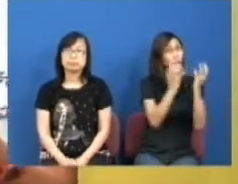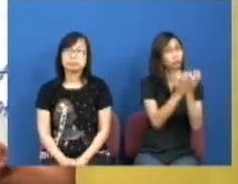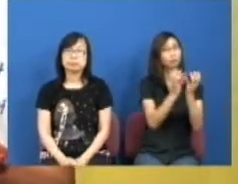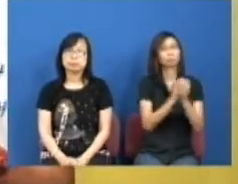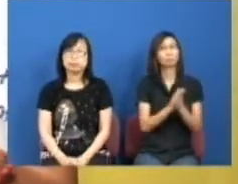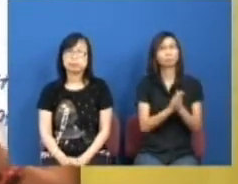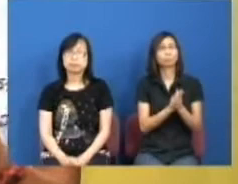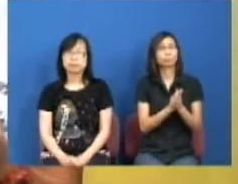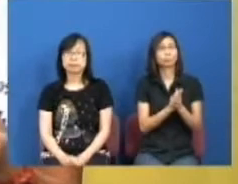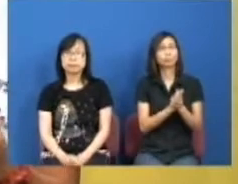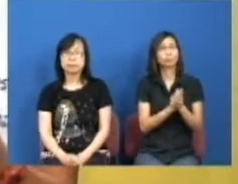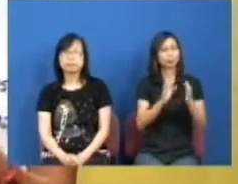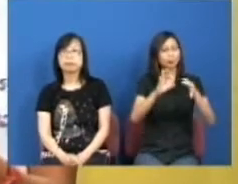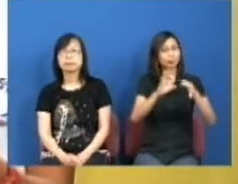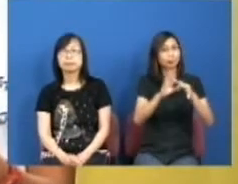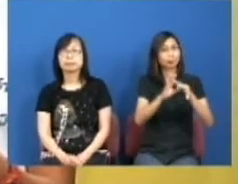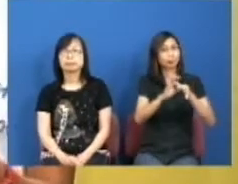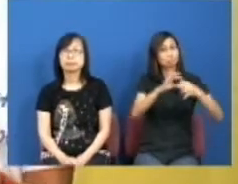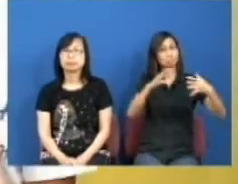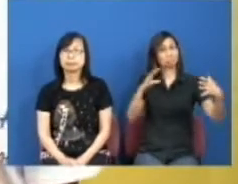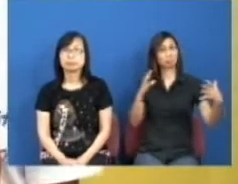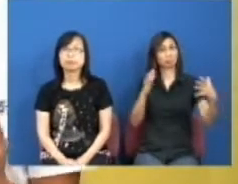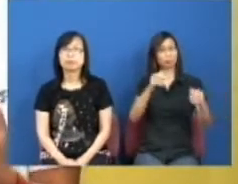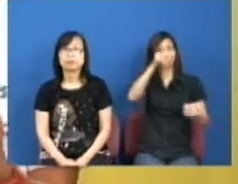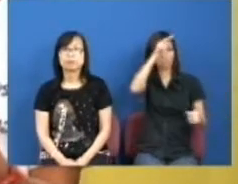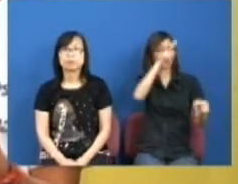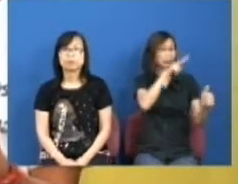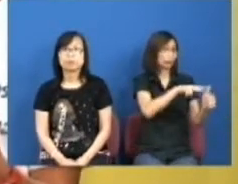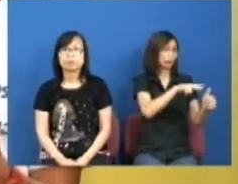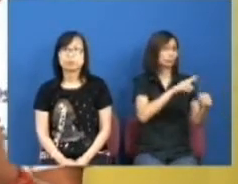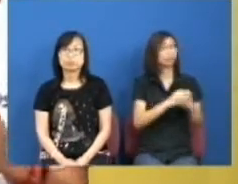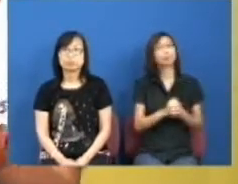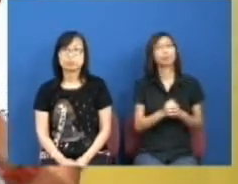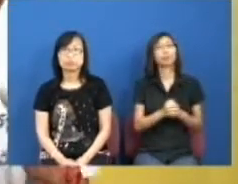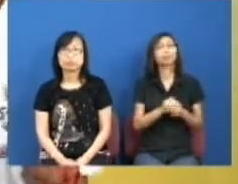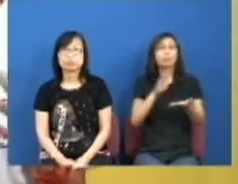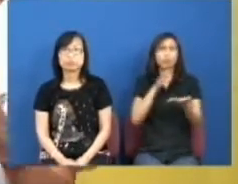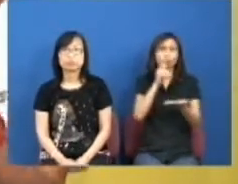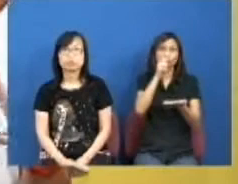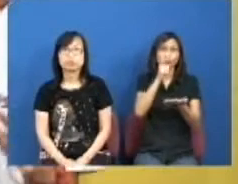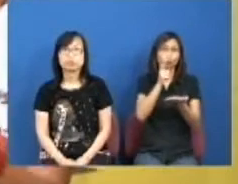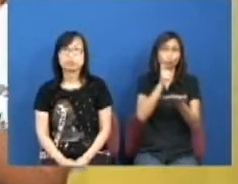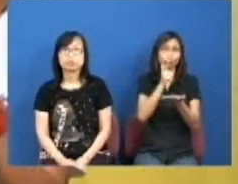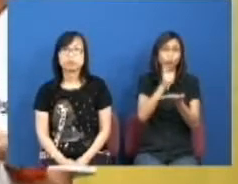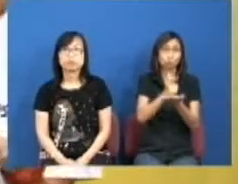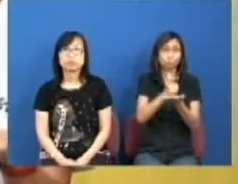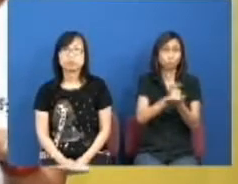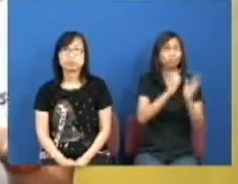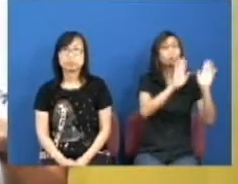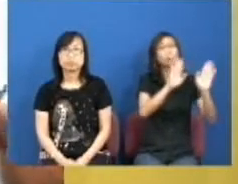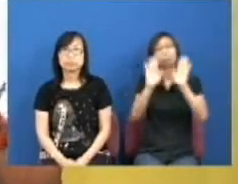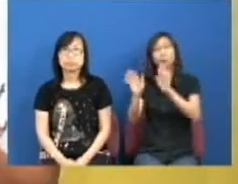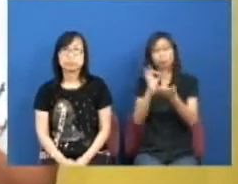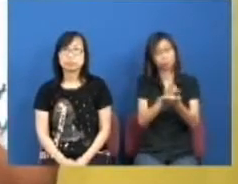唔接觸政治，佢哋頂多其實都係服務街坊或者係服務社區，做到呢度已經夠咧。